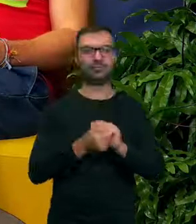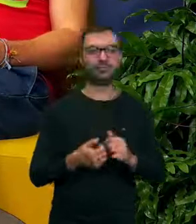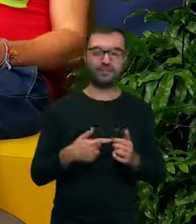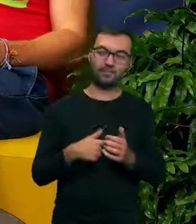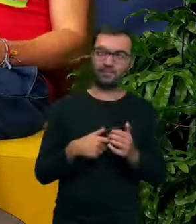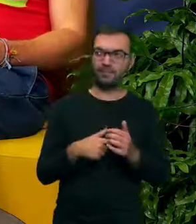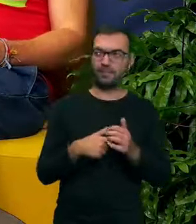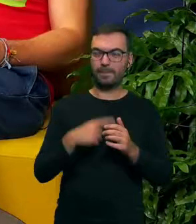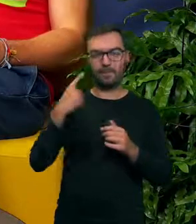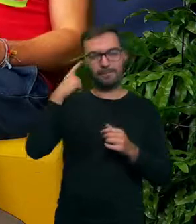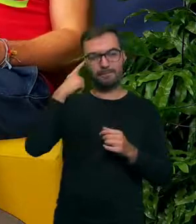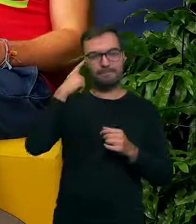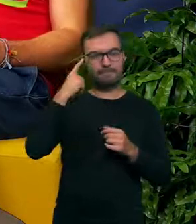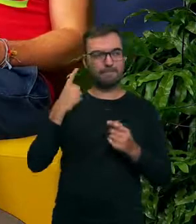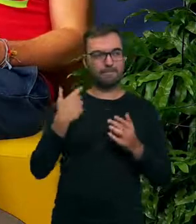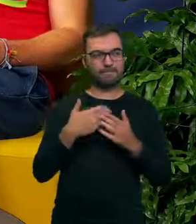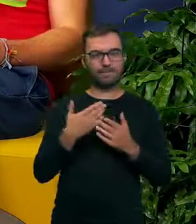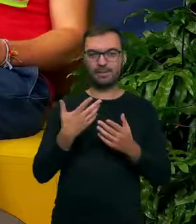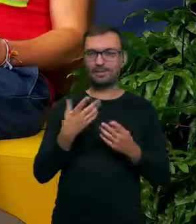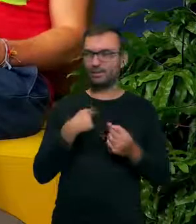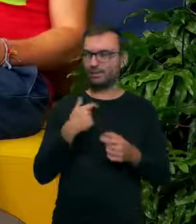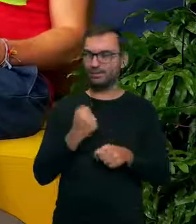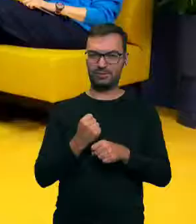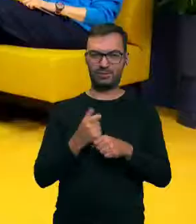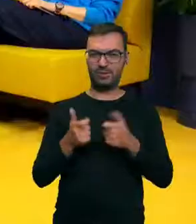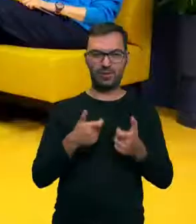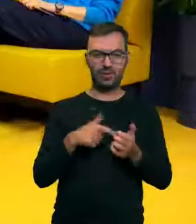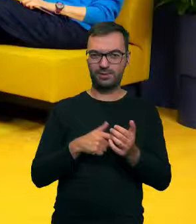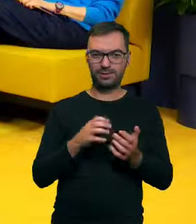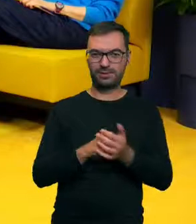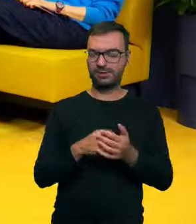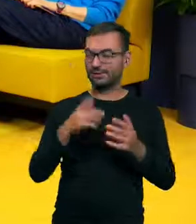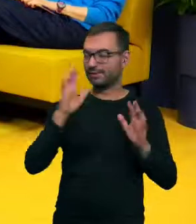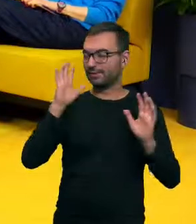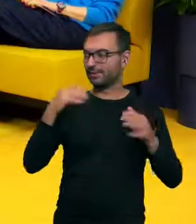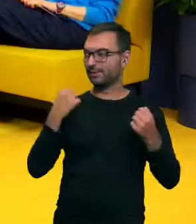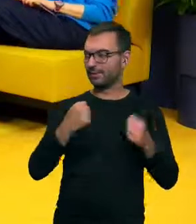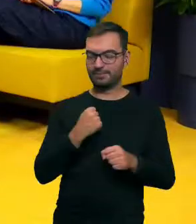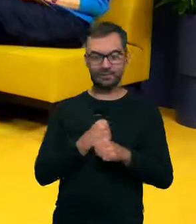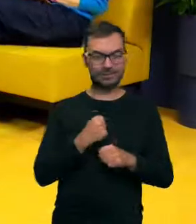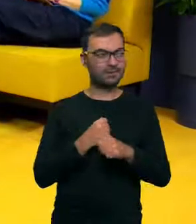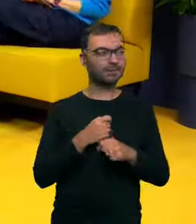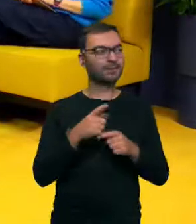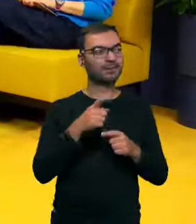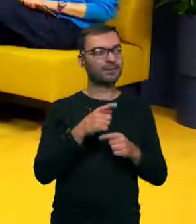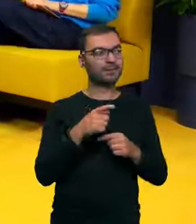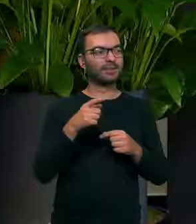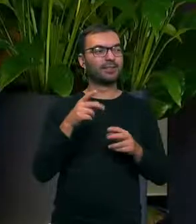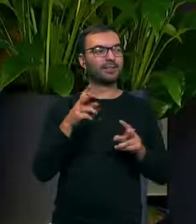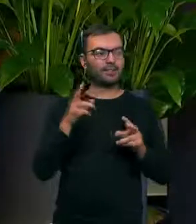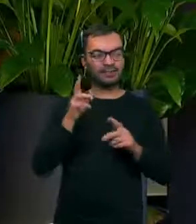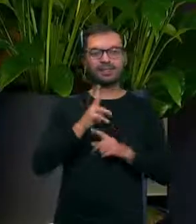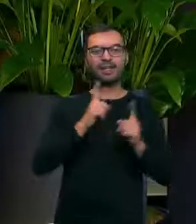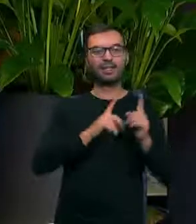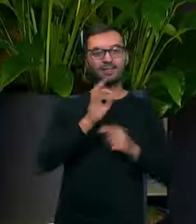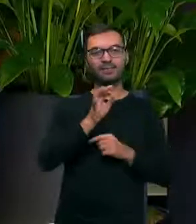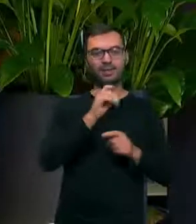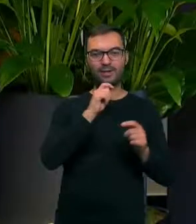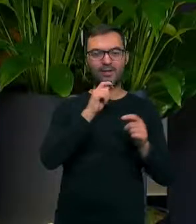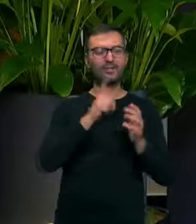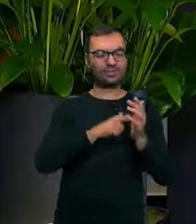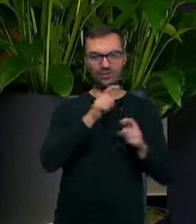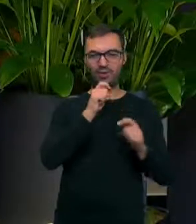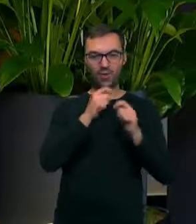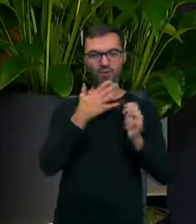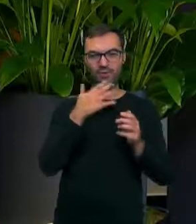Teraz tak jak sobie o tym myślę, się zastanawiam, czemu się w ogóle tym zajmuję. Bo to naprawdę... to pytanie się czasami, to stwierdzenie się czasami w twoich wypowiedziach pojawia,